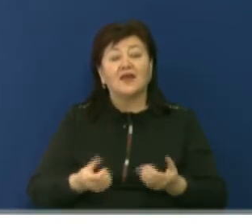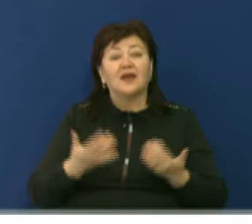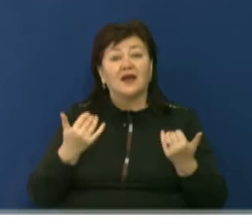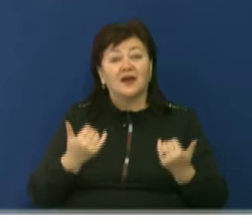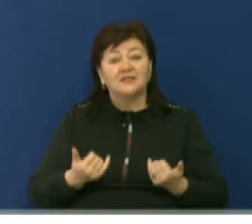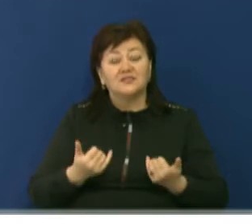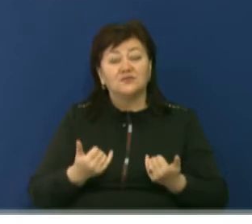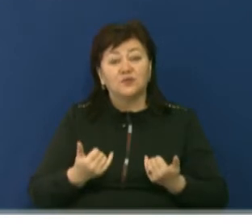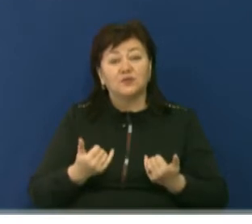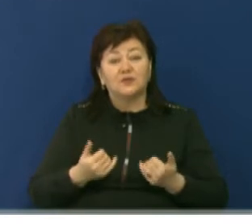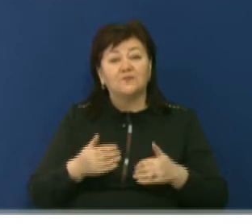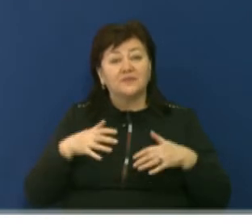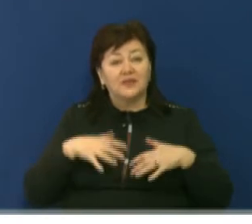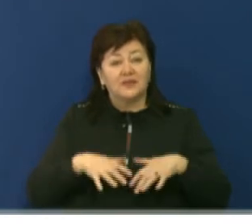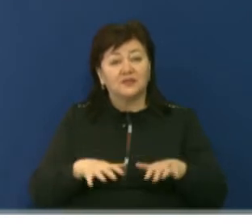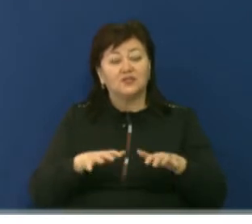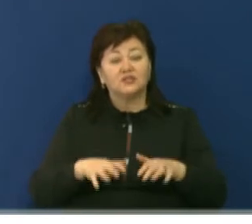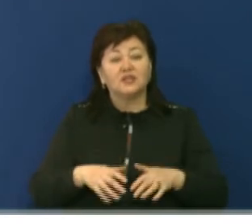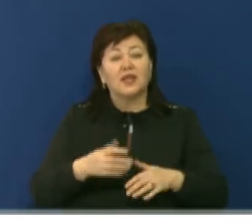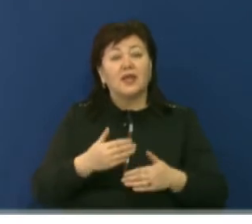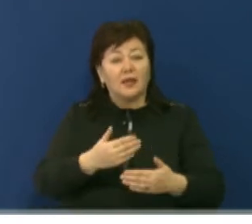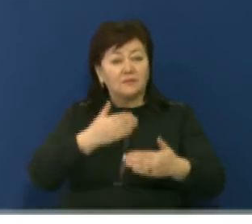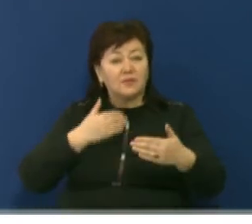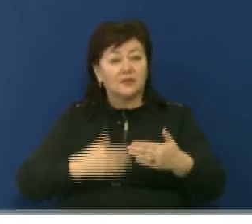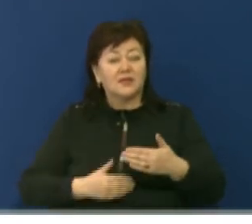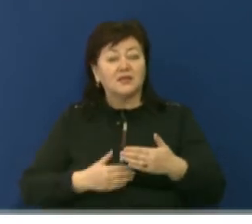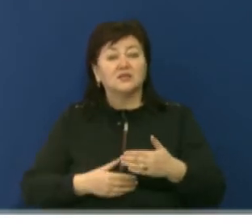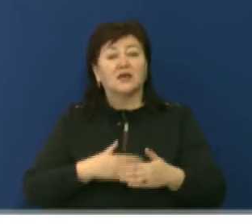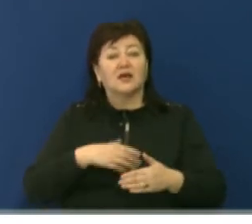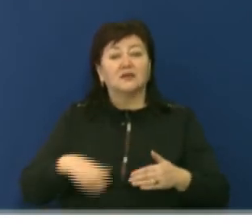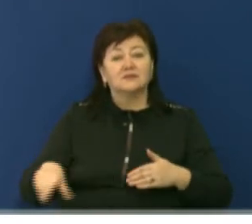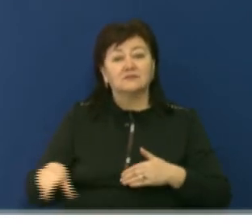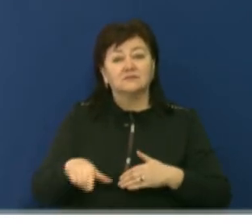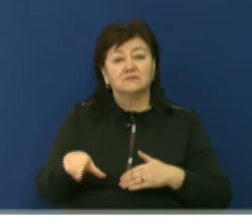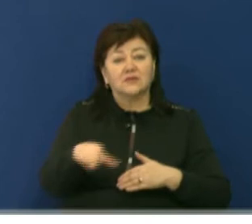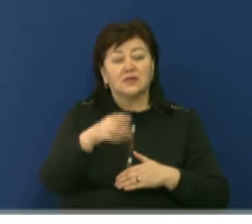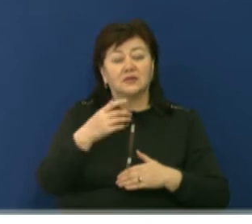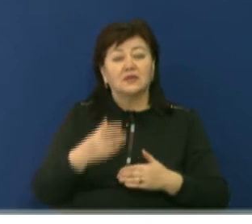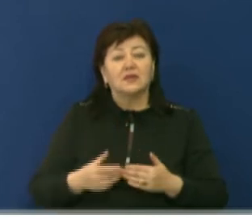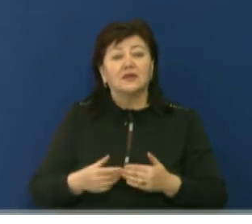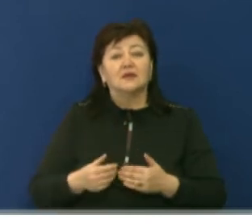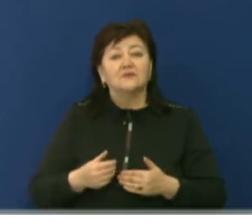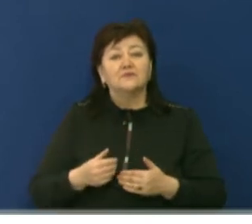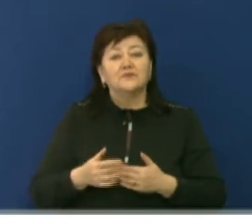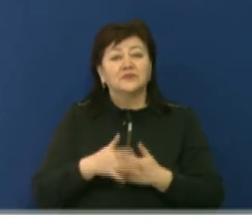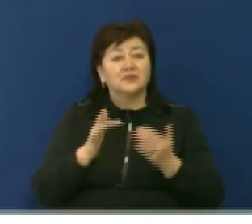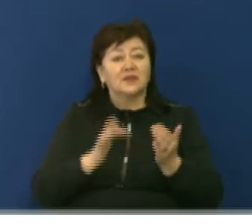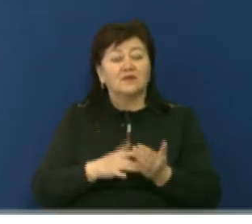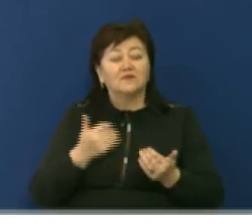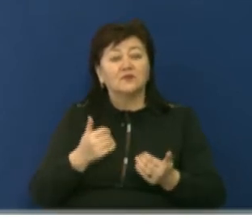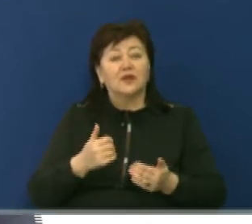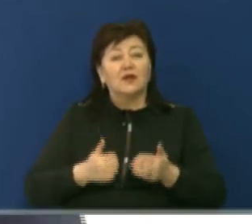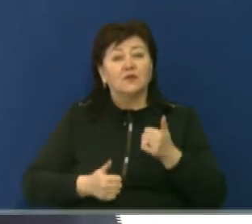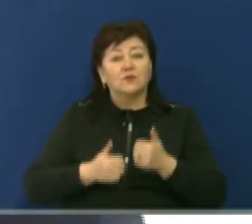болса, бұрын қаланың шетінде болған. Бүгін дәл осы төменде мұзға жүктемені жеңілдету үшін шешім қабылданды. Бұл жұмыстарды конкурста жеңіске